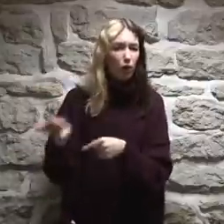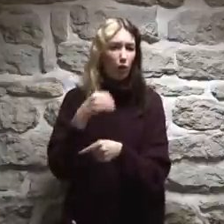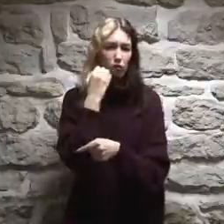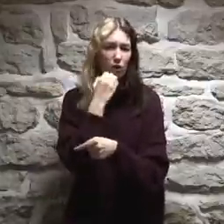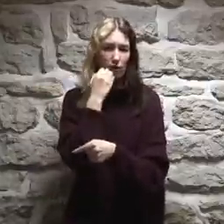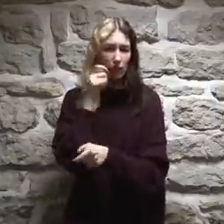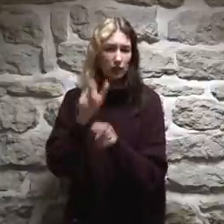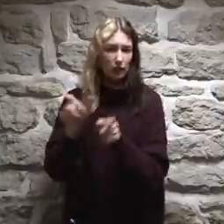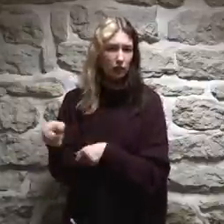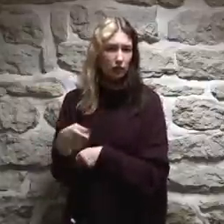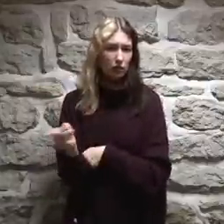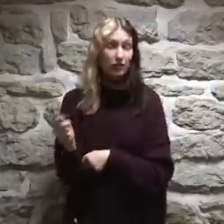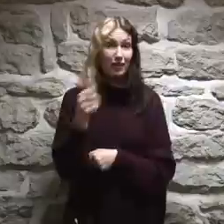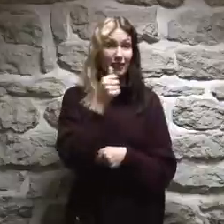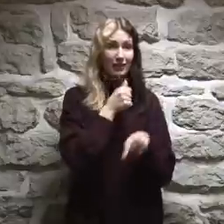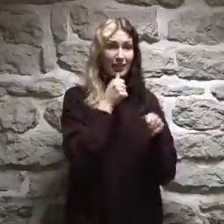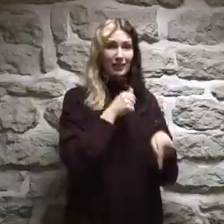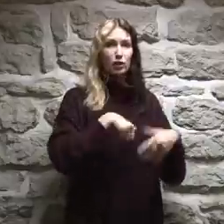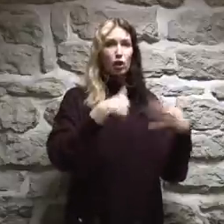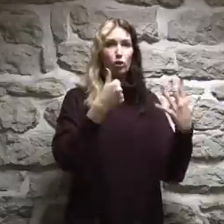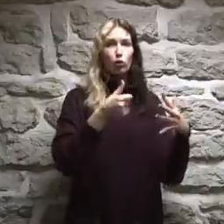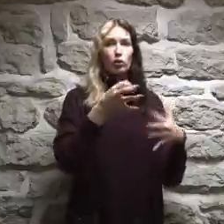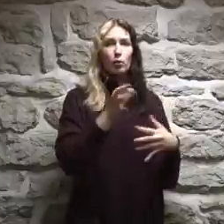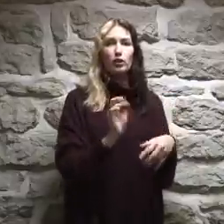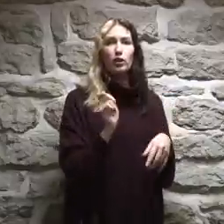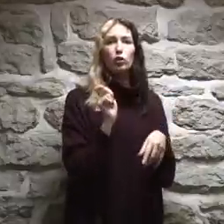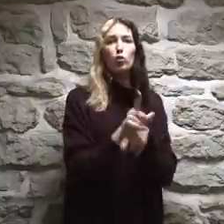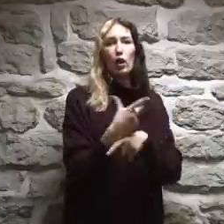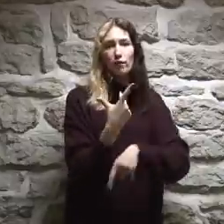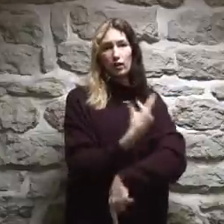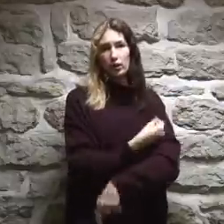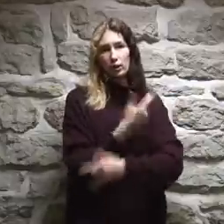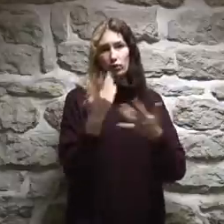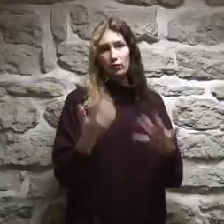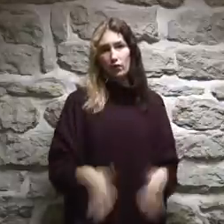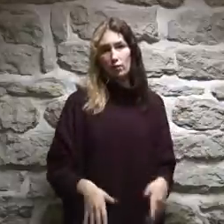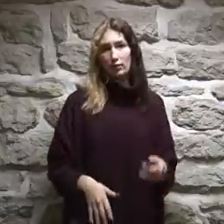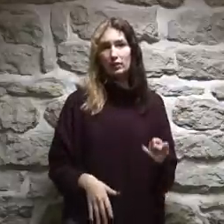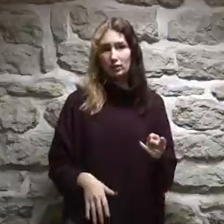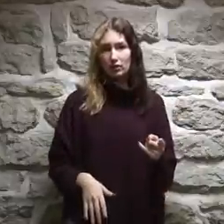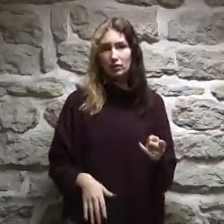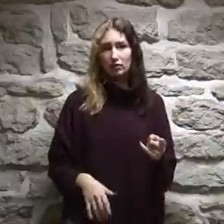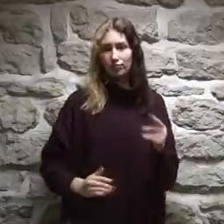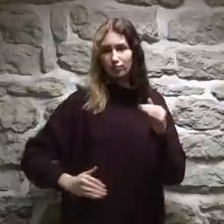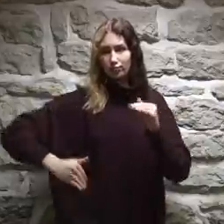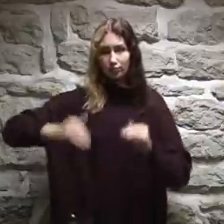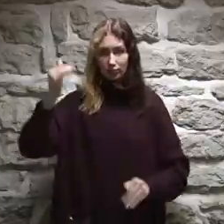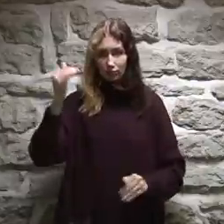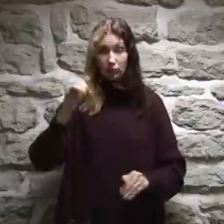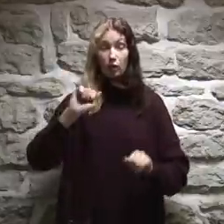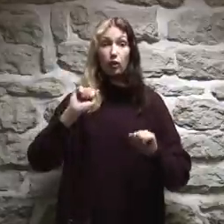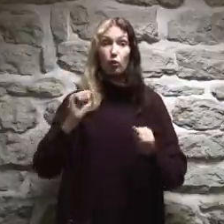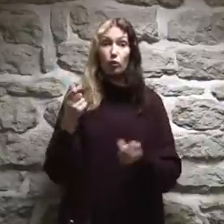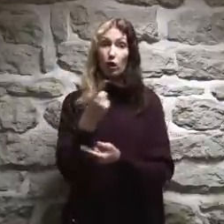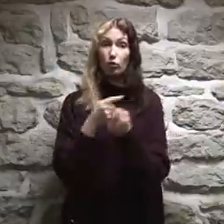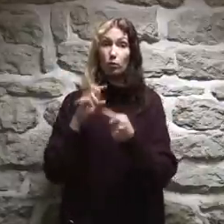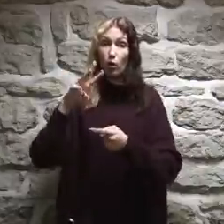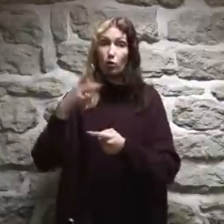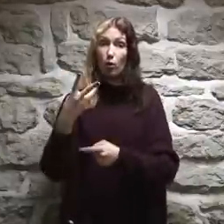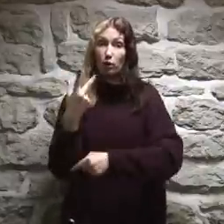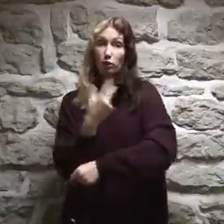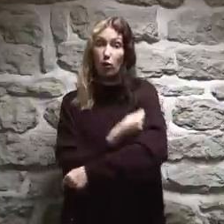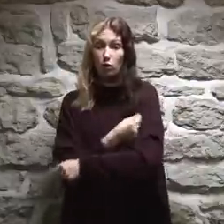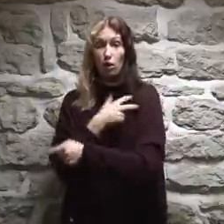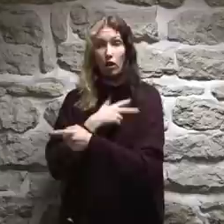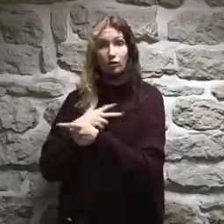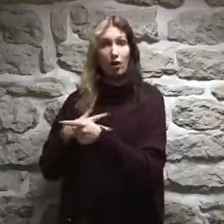Eestis on üle 60% vaktsineeritud. Nüüd kui tõhustusdoosidest rääkida, siis Taanis